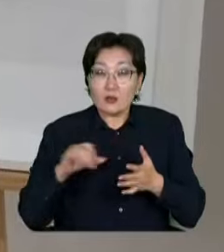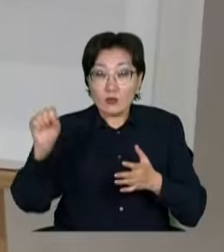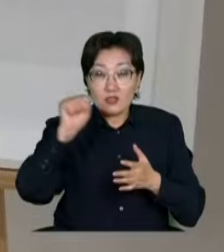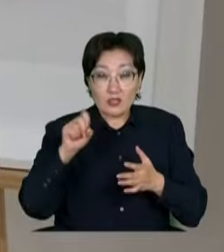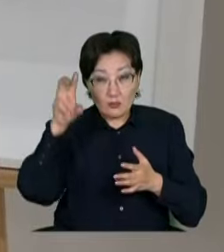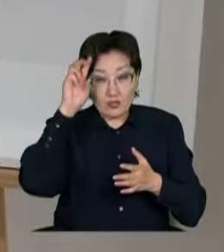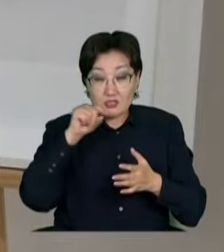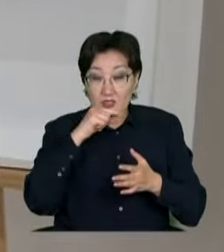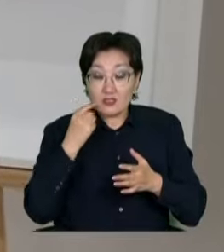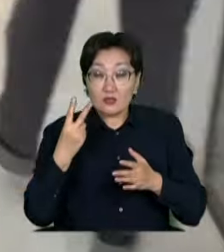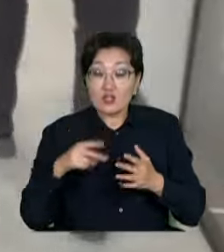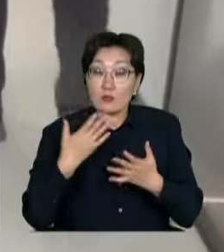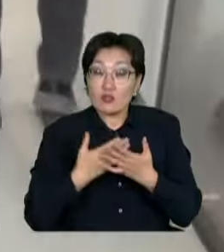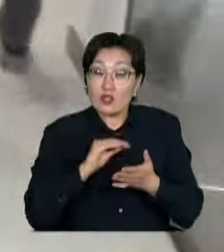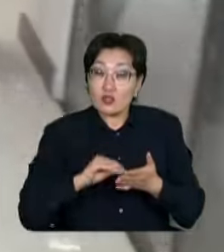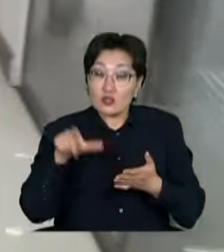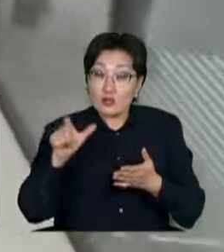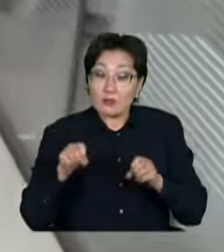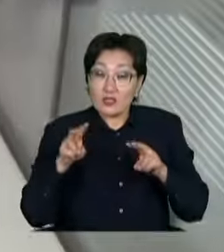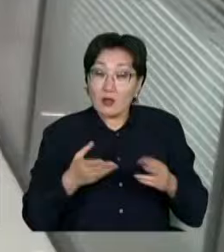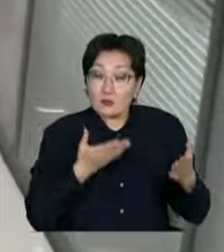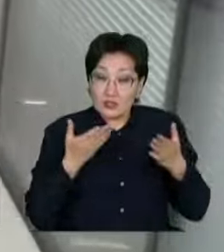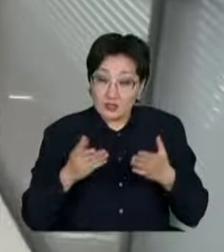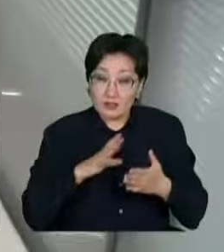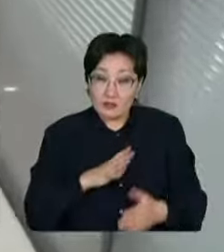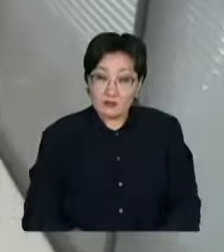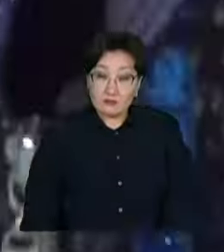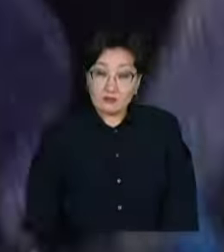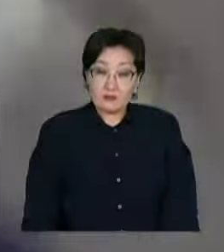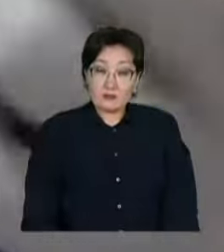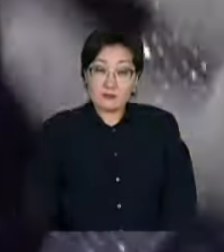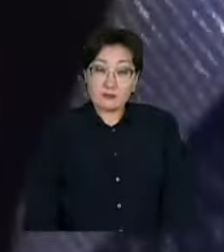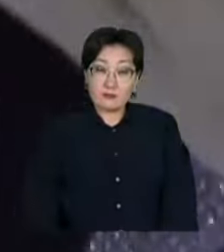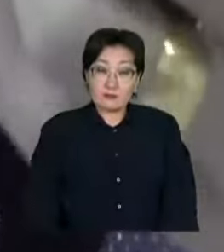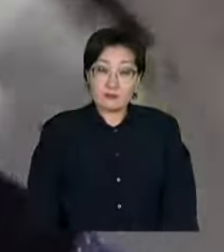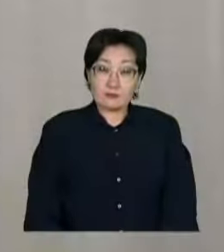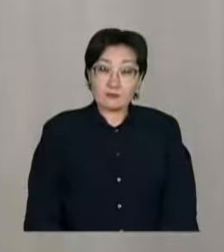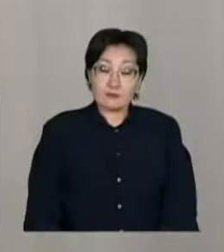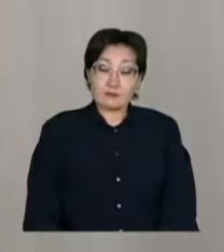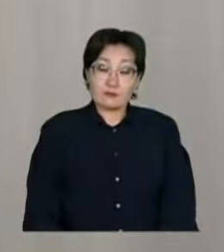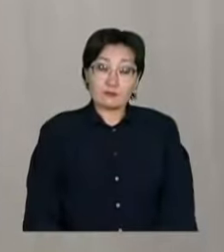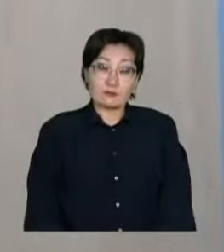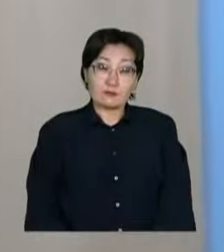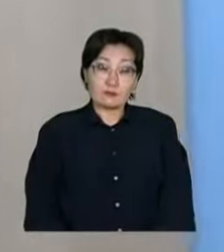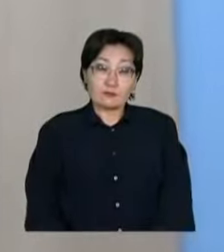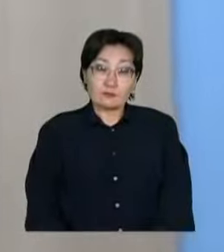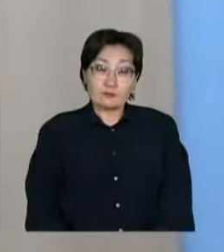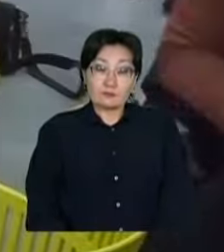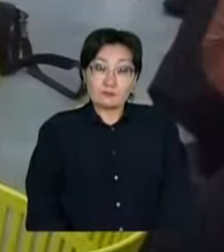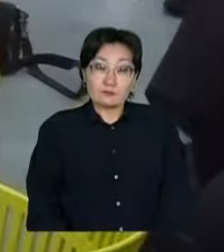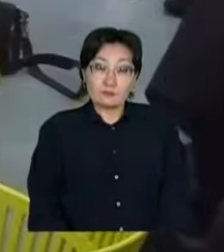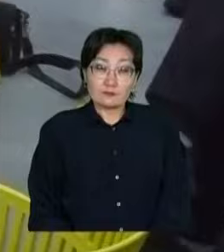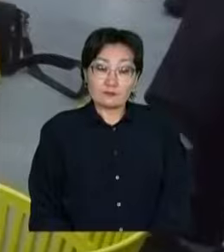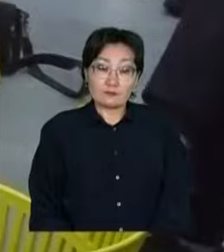мен Ресейден 20 шақты журналист арнай шақырылды. Назым Мәлікқызы, Рашидин Якупов, Шыңжаң Ұйғыр автономиялы